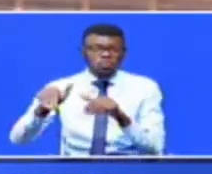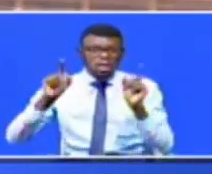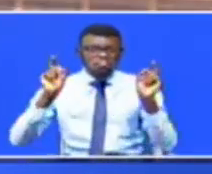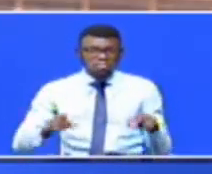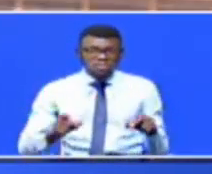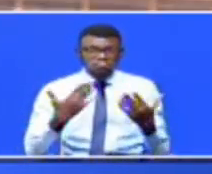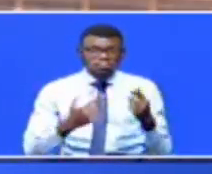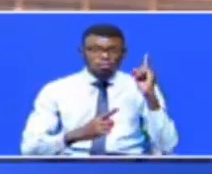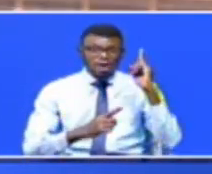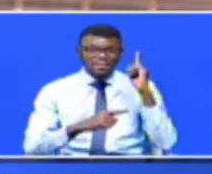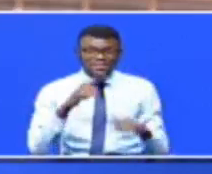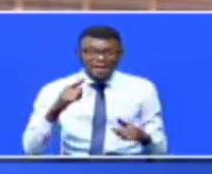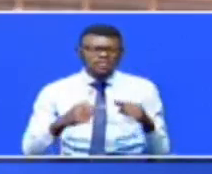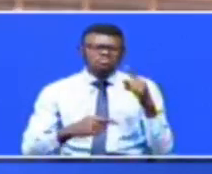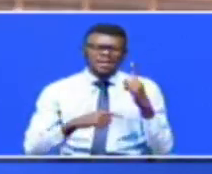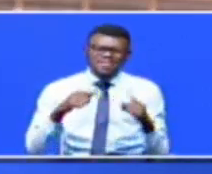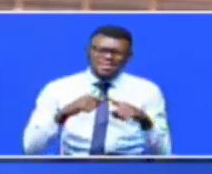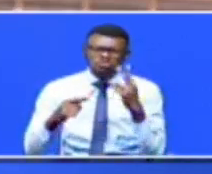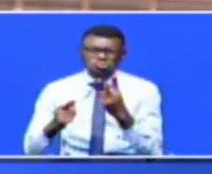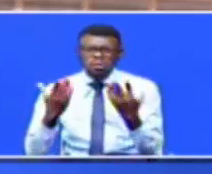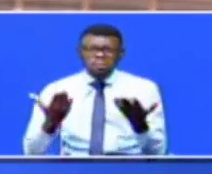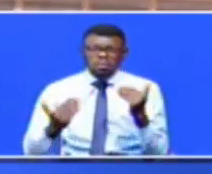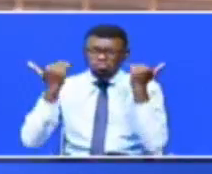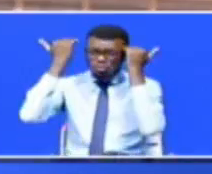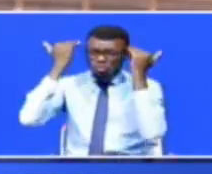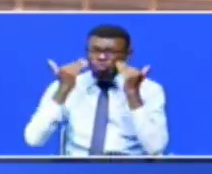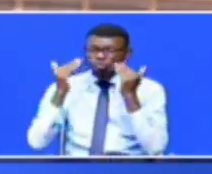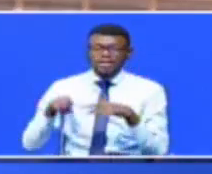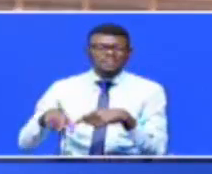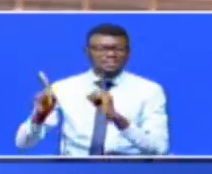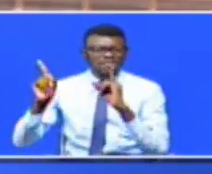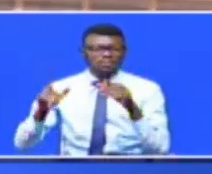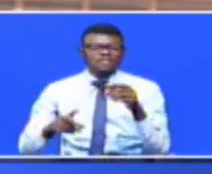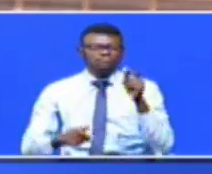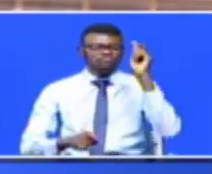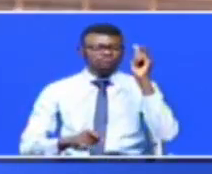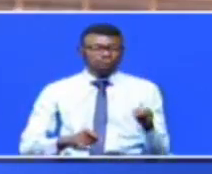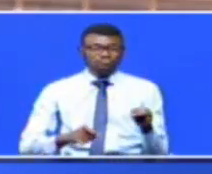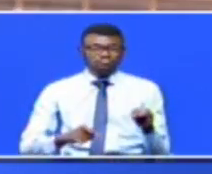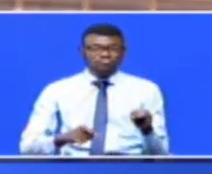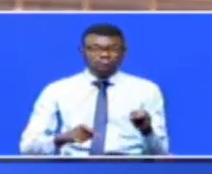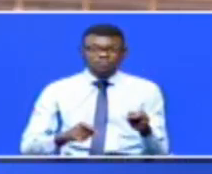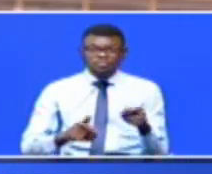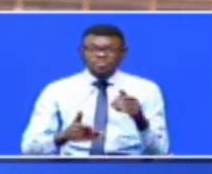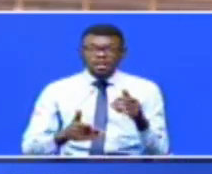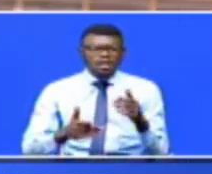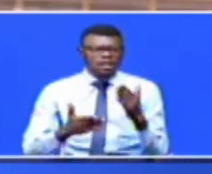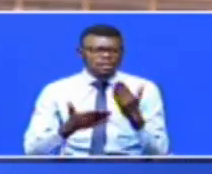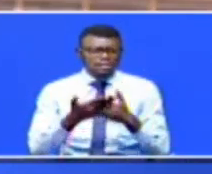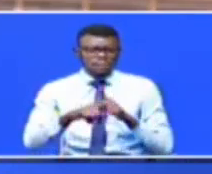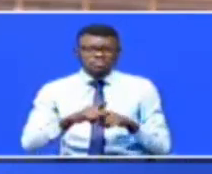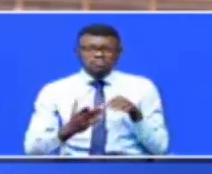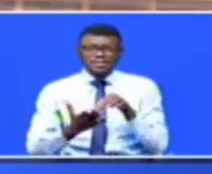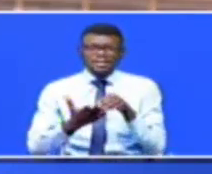labda mwaka mmoja au miaka miwili kabla koti itoe hukumu kuhusu na hilo jambo. So unapata mara nyingi kwamba hata hiyo kesi